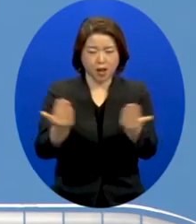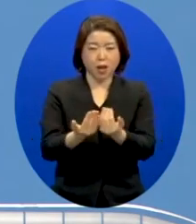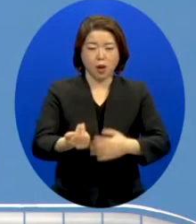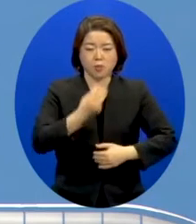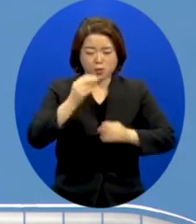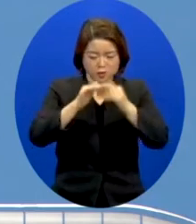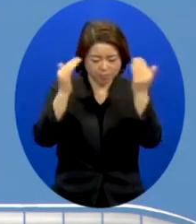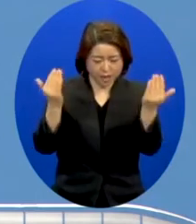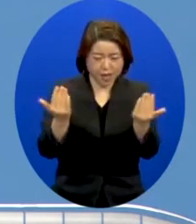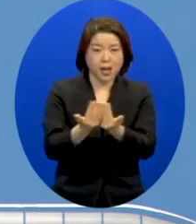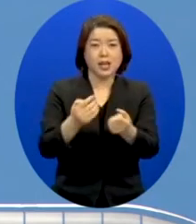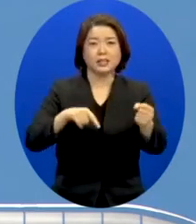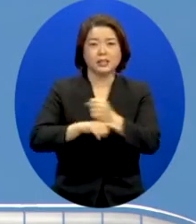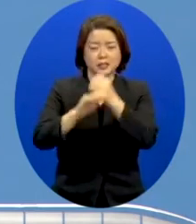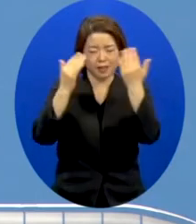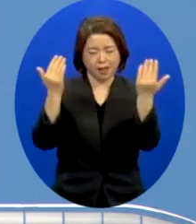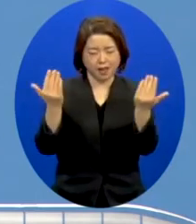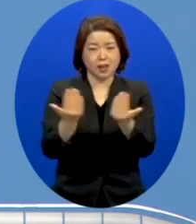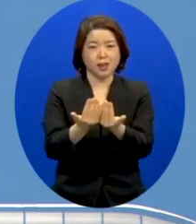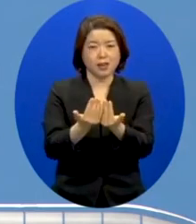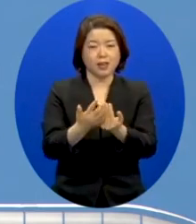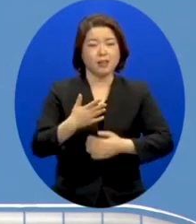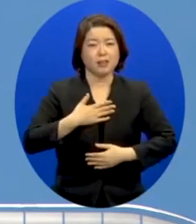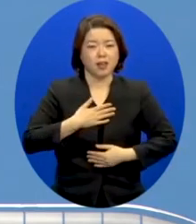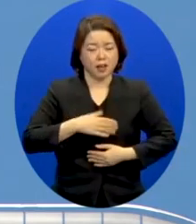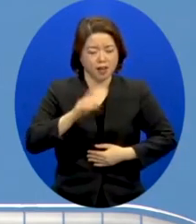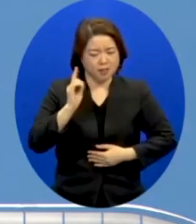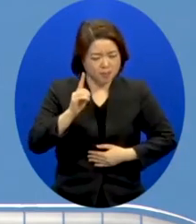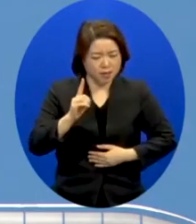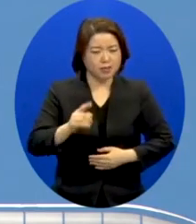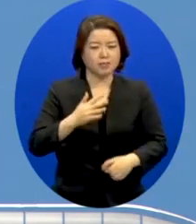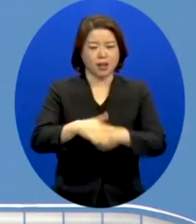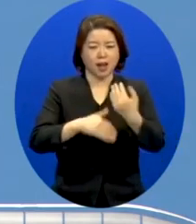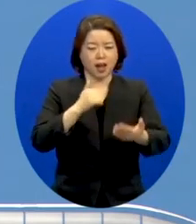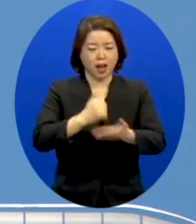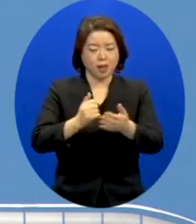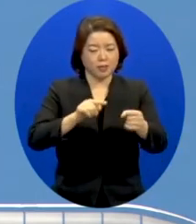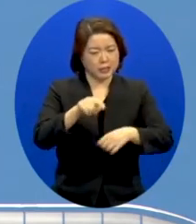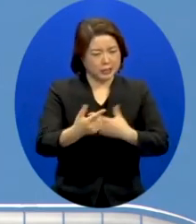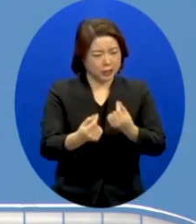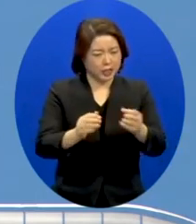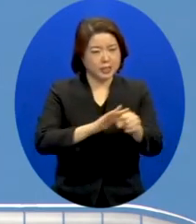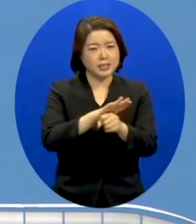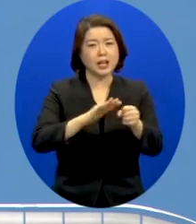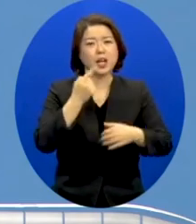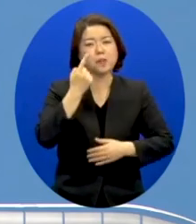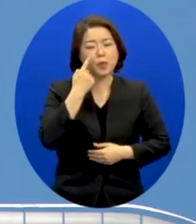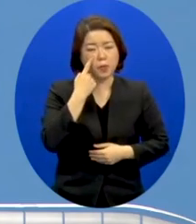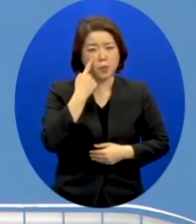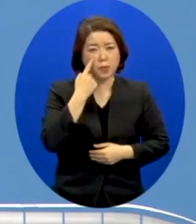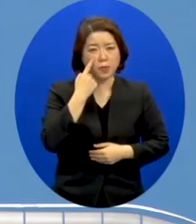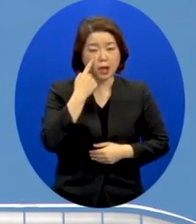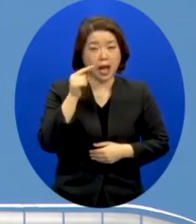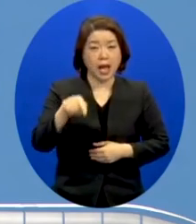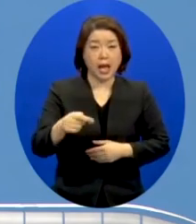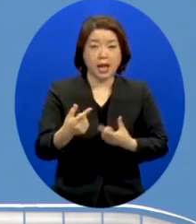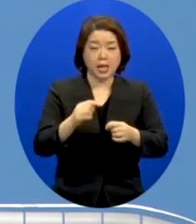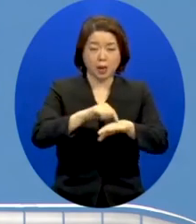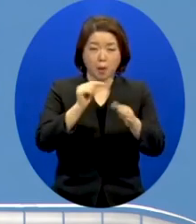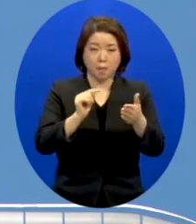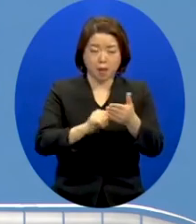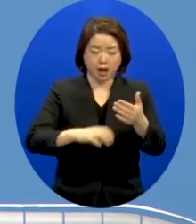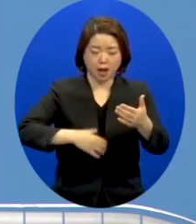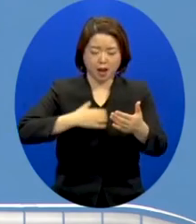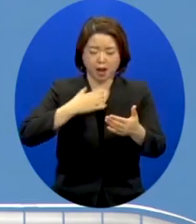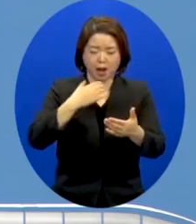다하여 뜻을 다하여 내가 한번 하나님을 그렇게 사랑 해보고 싶습니다 그런 마음에 감동이 있으신